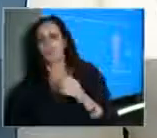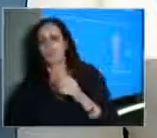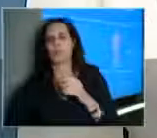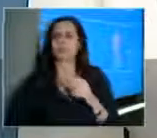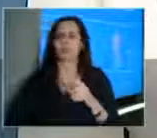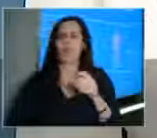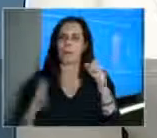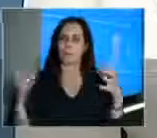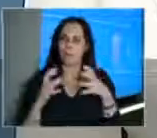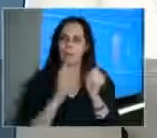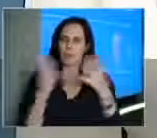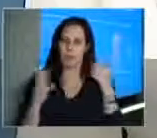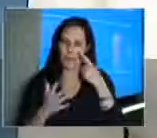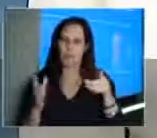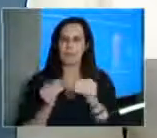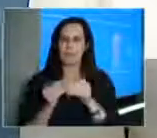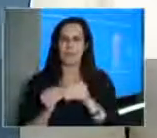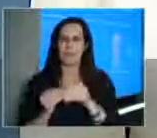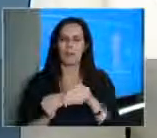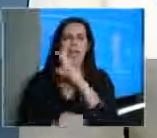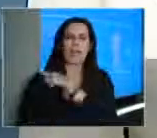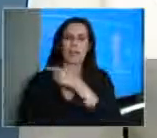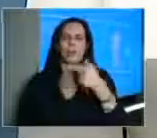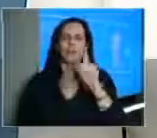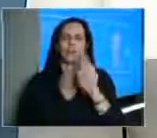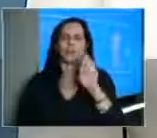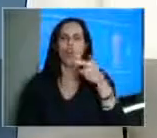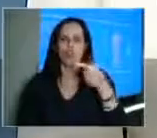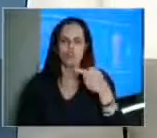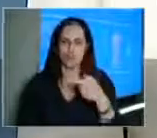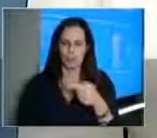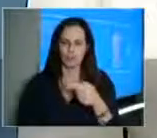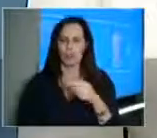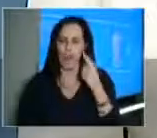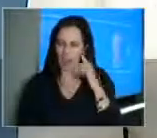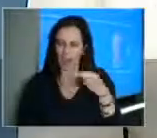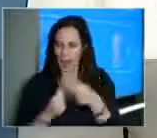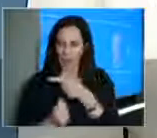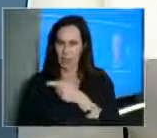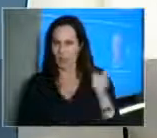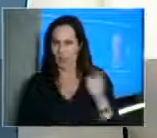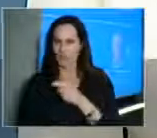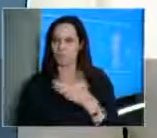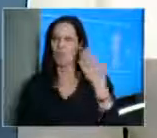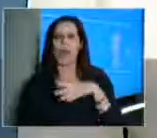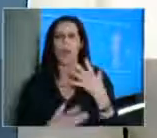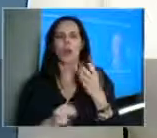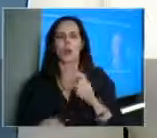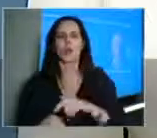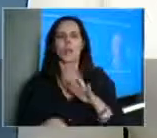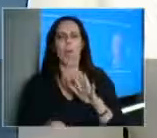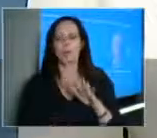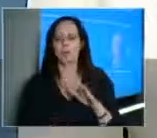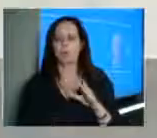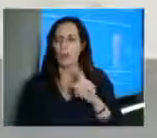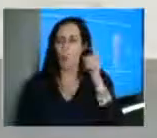מסיבת עיתונאים שלו עם קפטן ג'ורג'? כן. אני אגיד לך מה מאחד בין שני האירועים האלה. היה לו המון זמן על המסך,